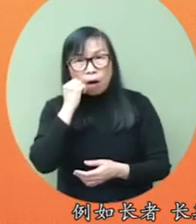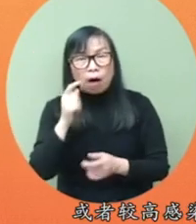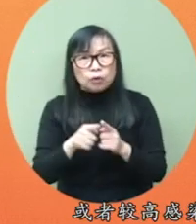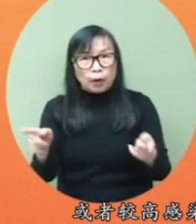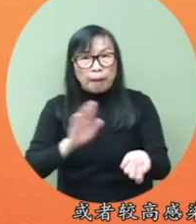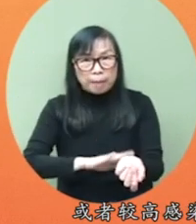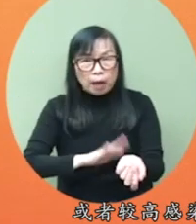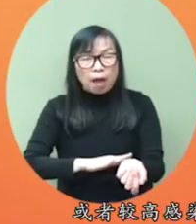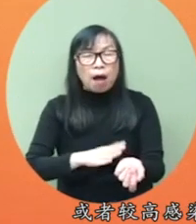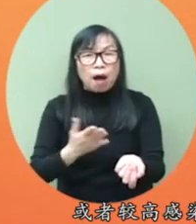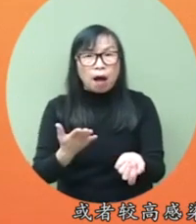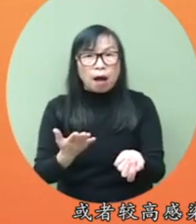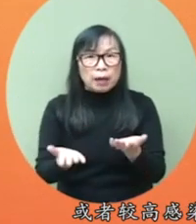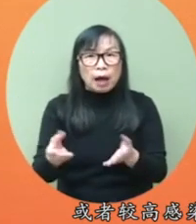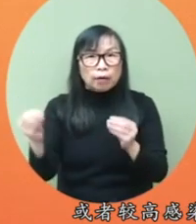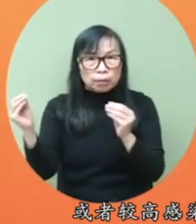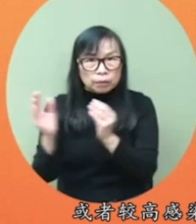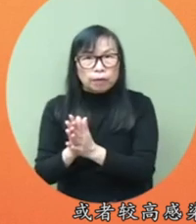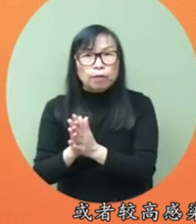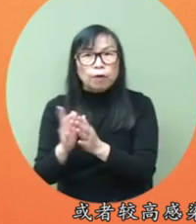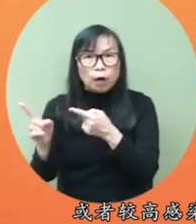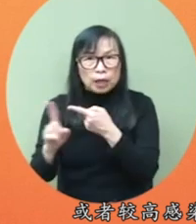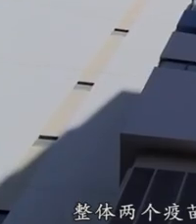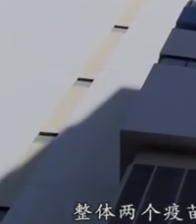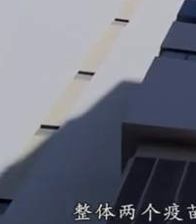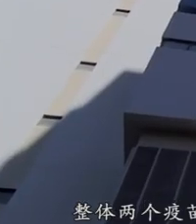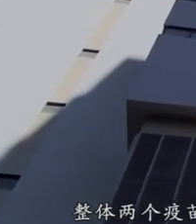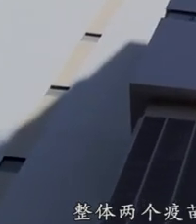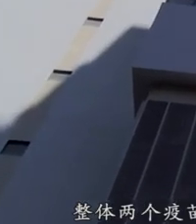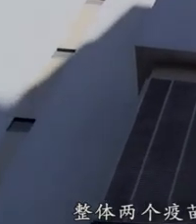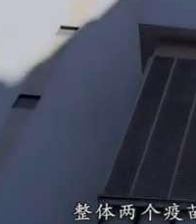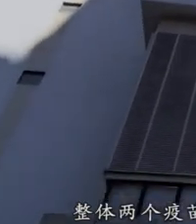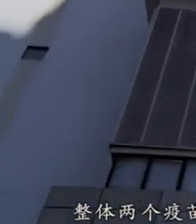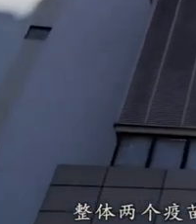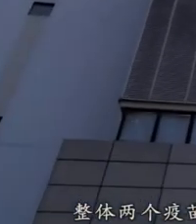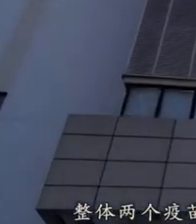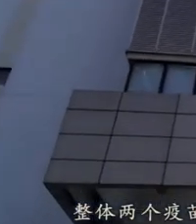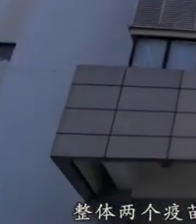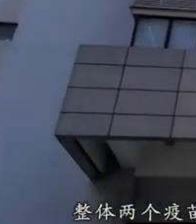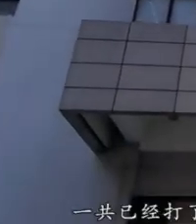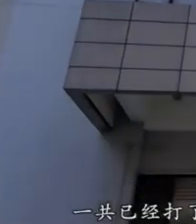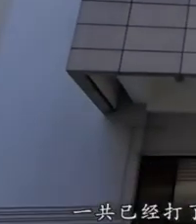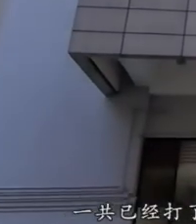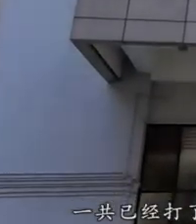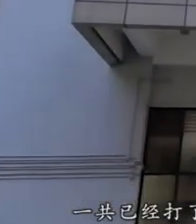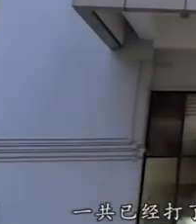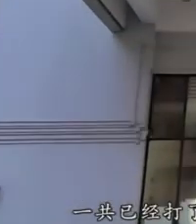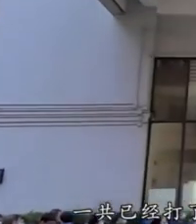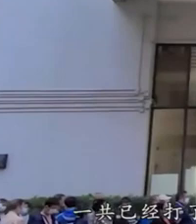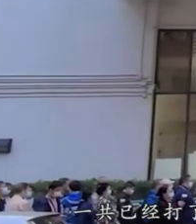患者或者較高感染風險嘅人士。整體兩個疫苗嘅第三劑咧，一共已經打